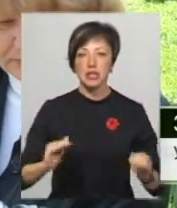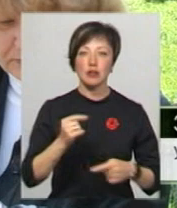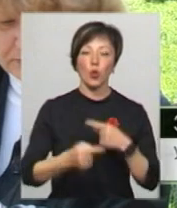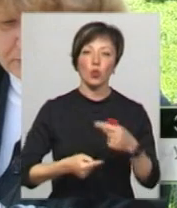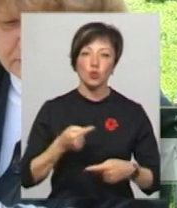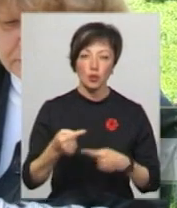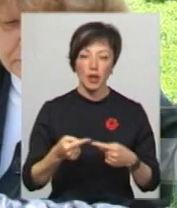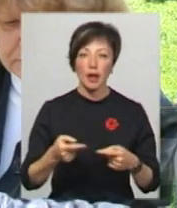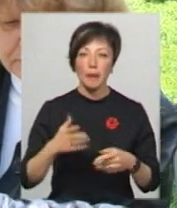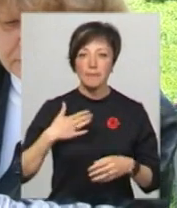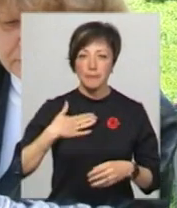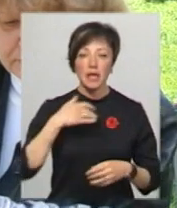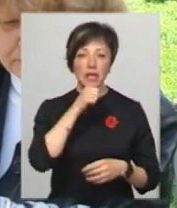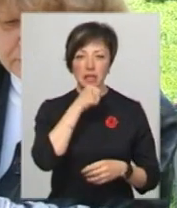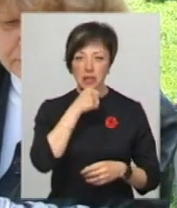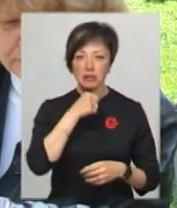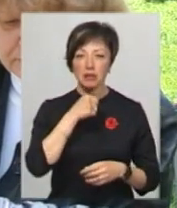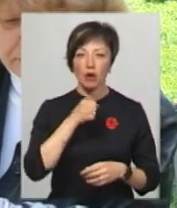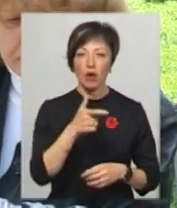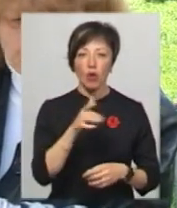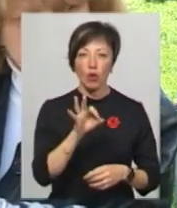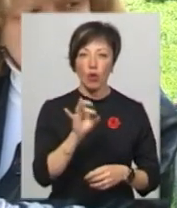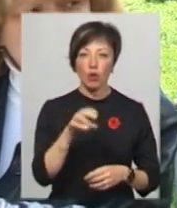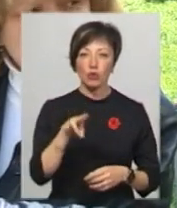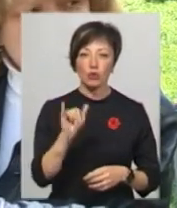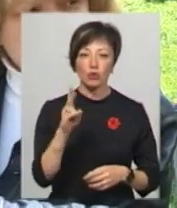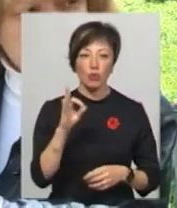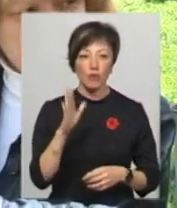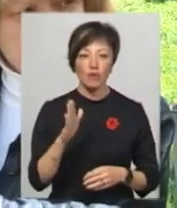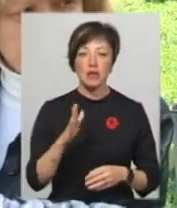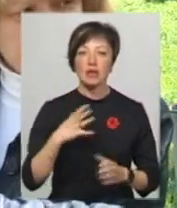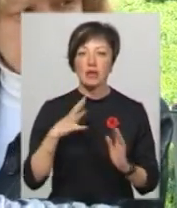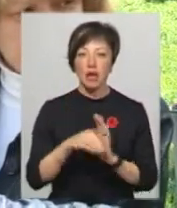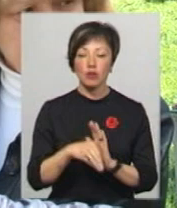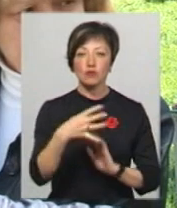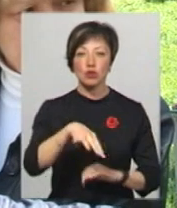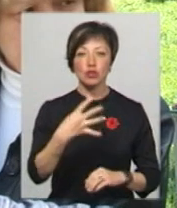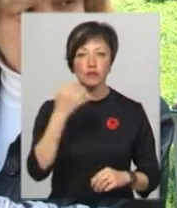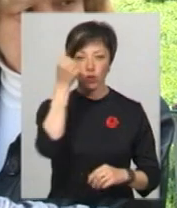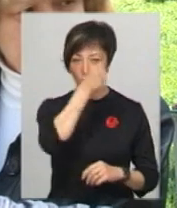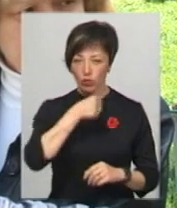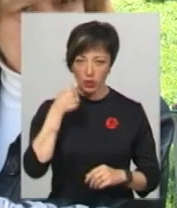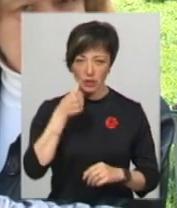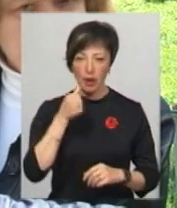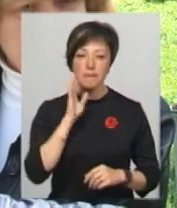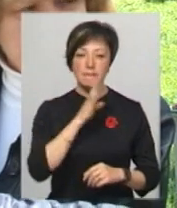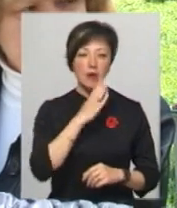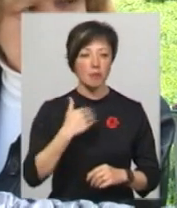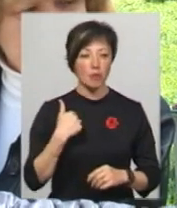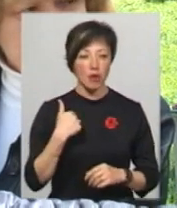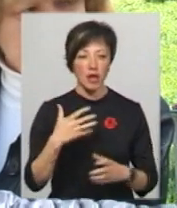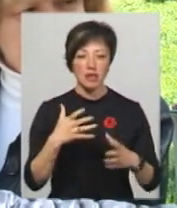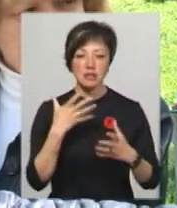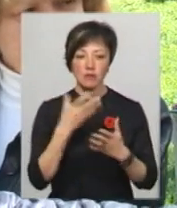онуки. Мій дід Гордуков загинув в 44-му році. Мама моя з